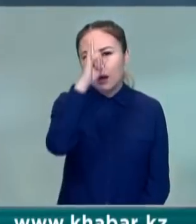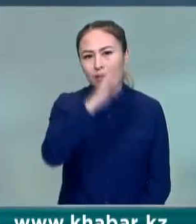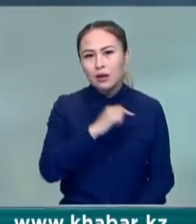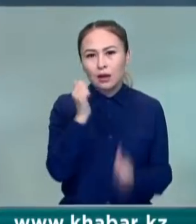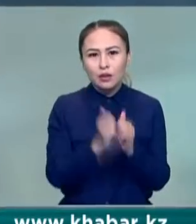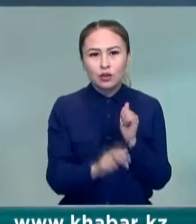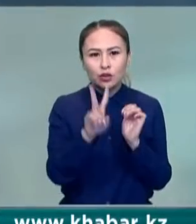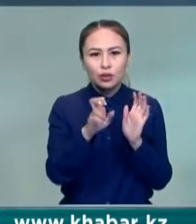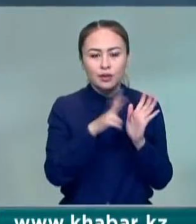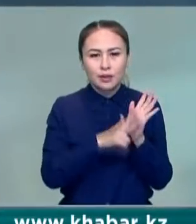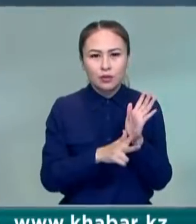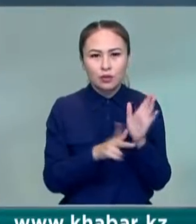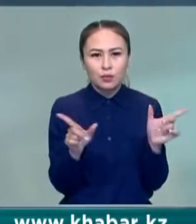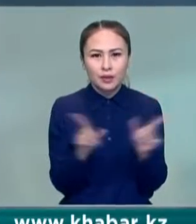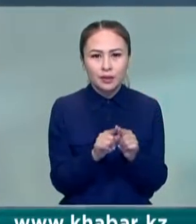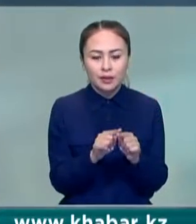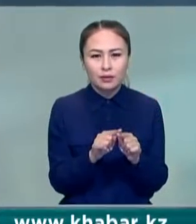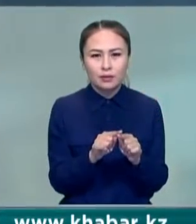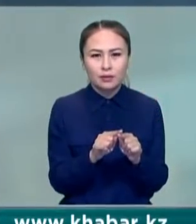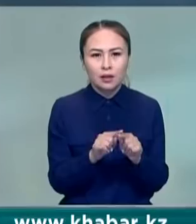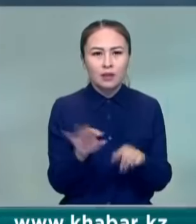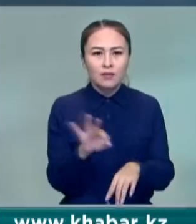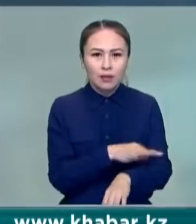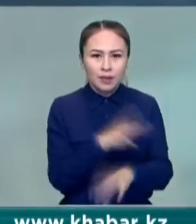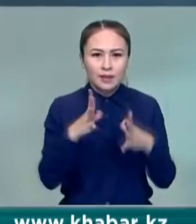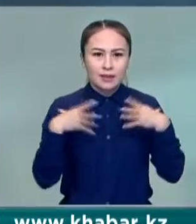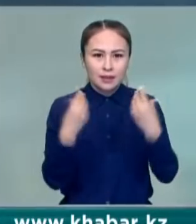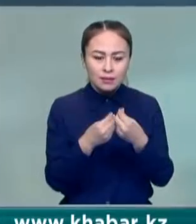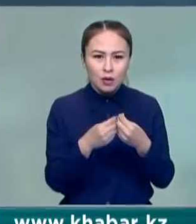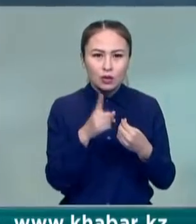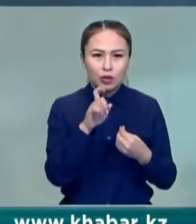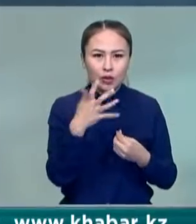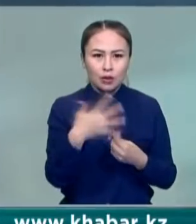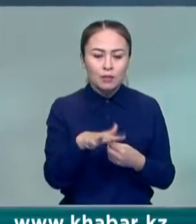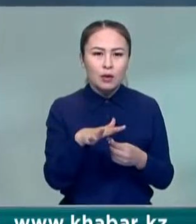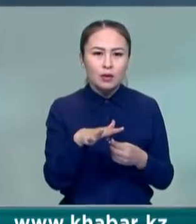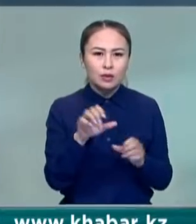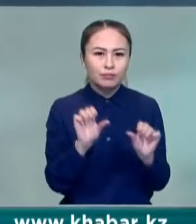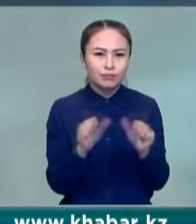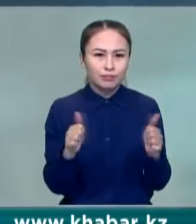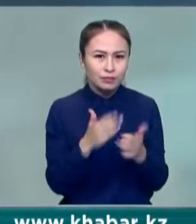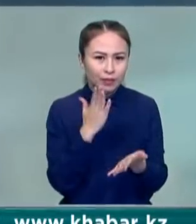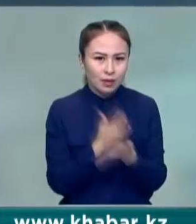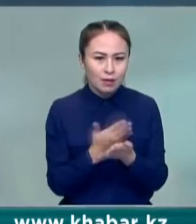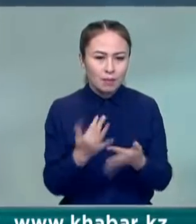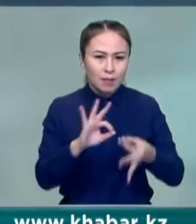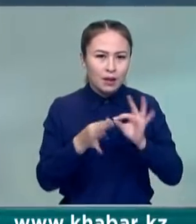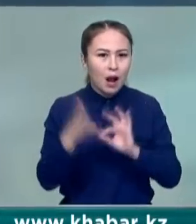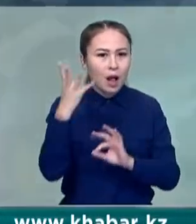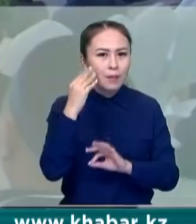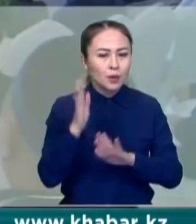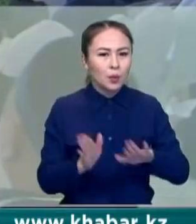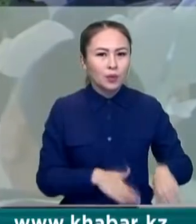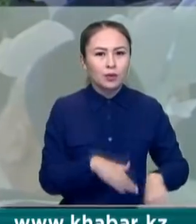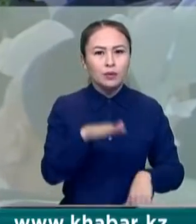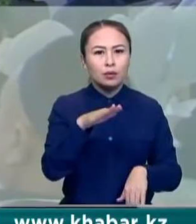Қазақстанда күн сайын 380 жұп неке қиып, отбасын құрса 150 ерілді зайыпты ажырасады. Бұл мәлімет Алматыда өткен